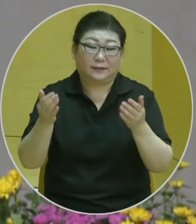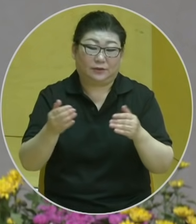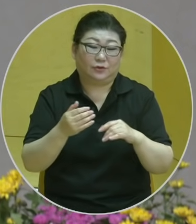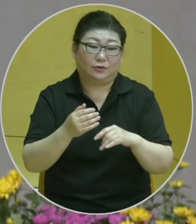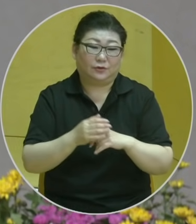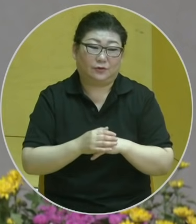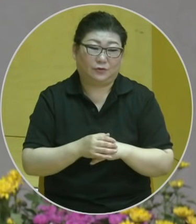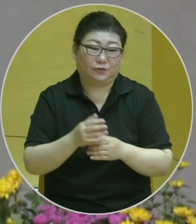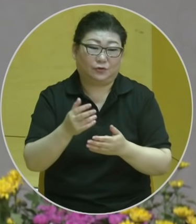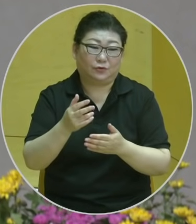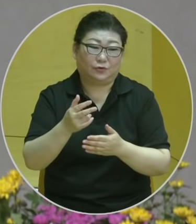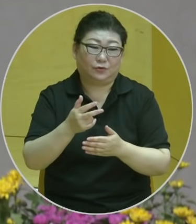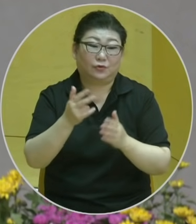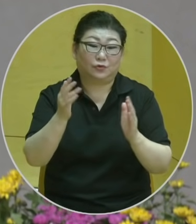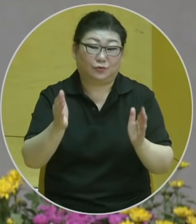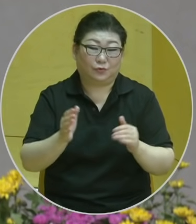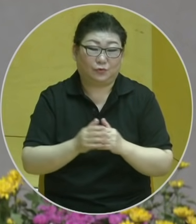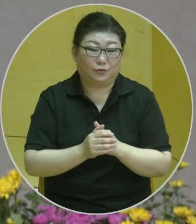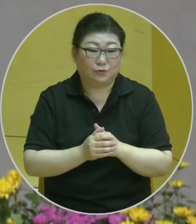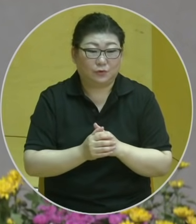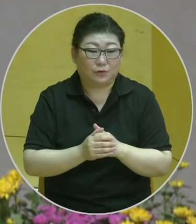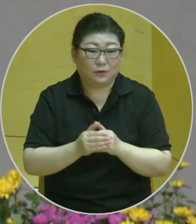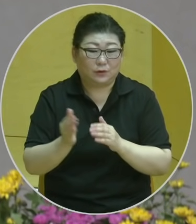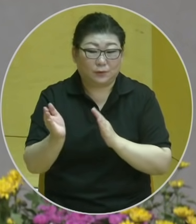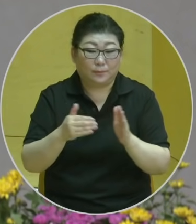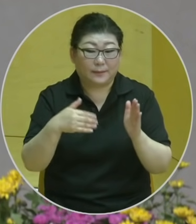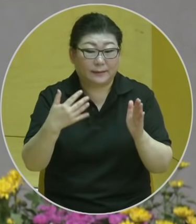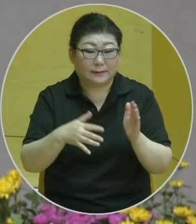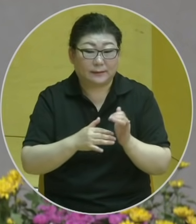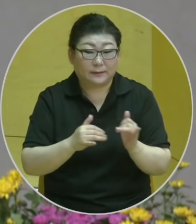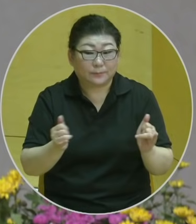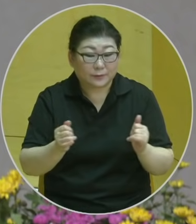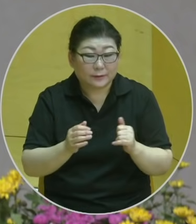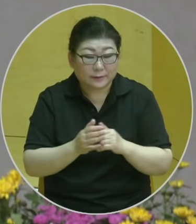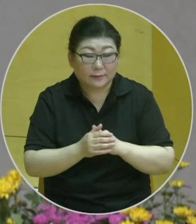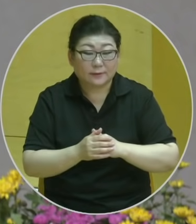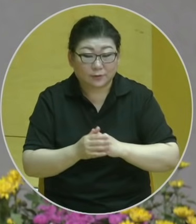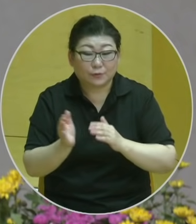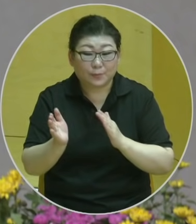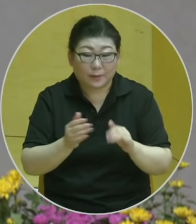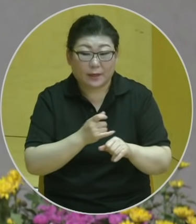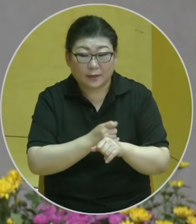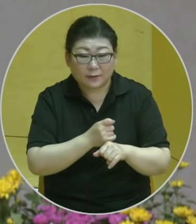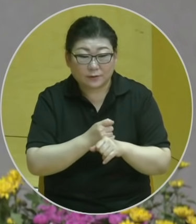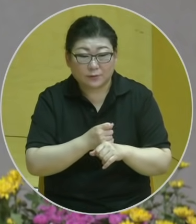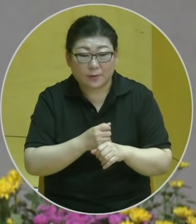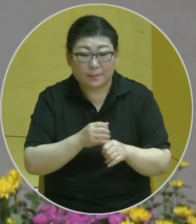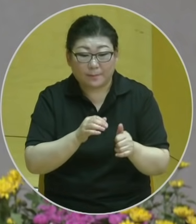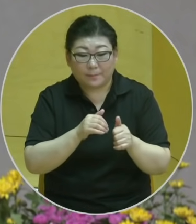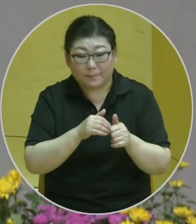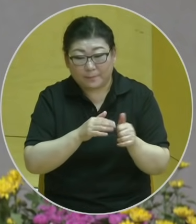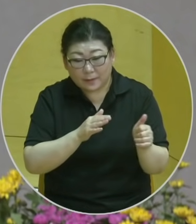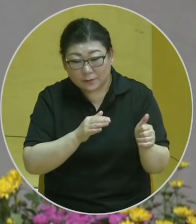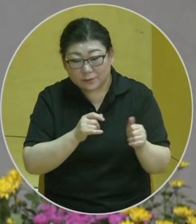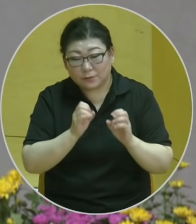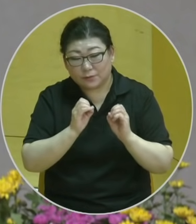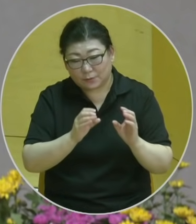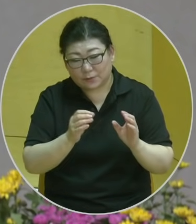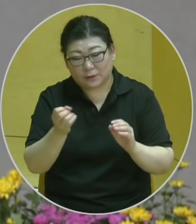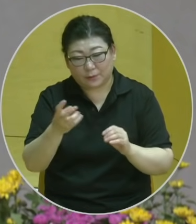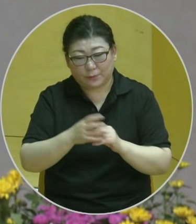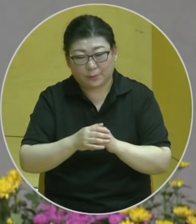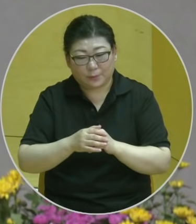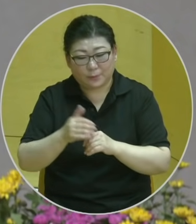분들은 준비하셔서 우리 교회 파송 선교사님들을 돕는 일들 또 우리의 자녀들이 미래를 열어가는